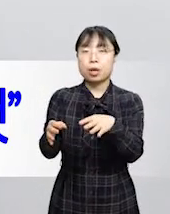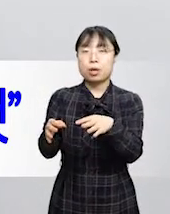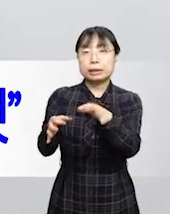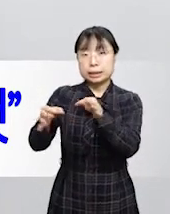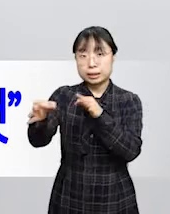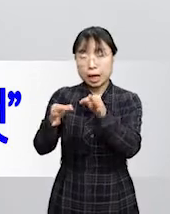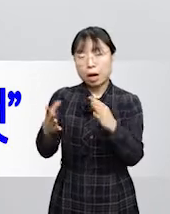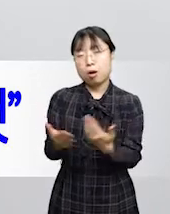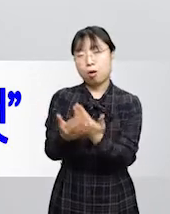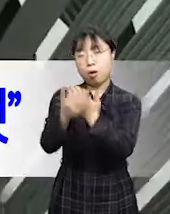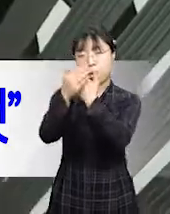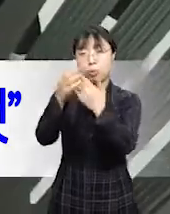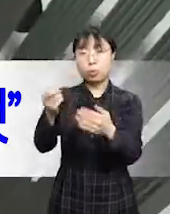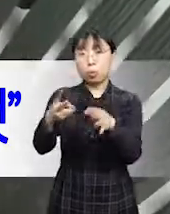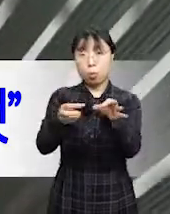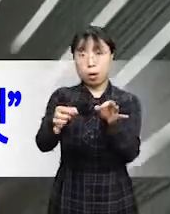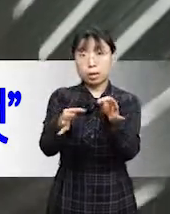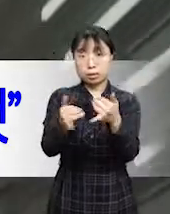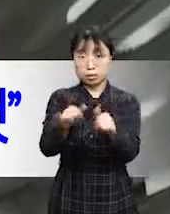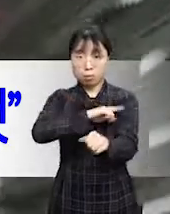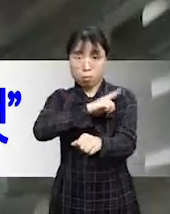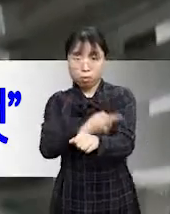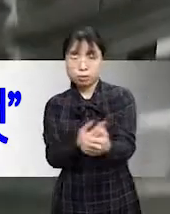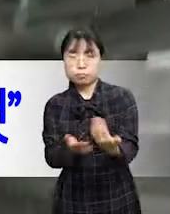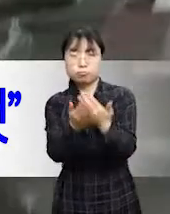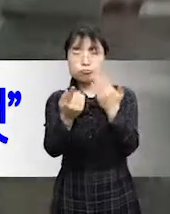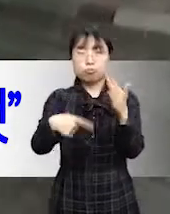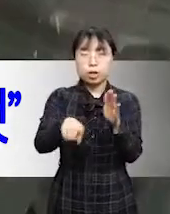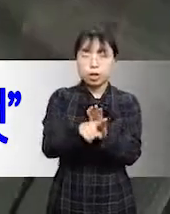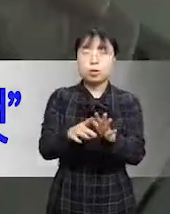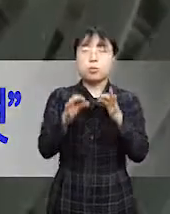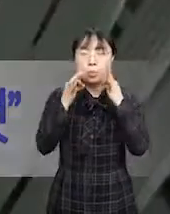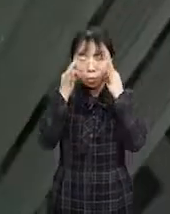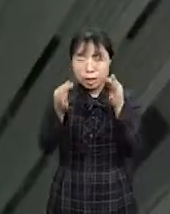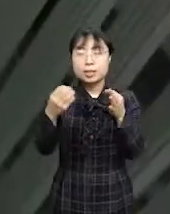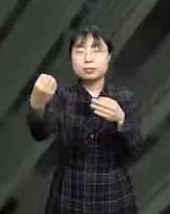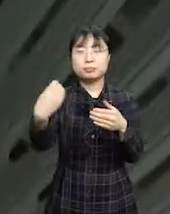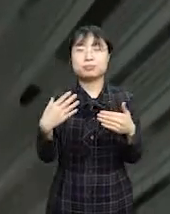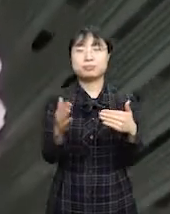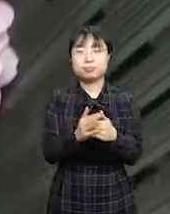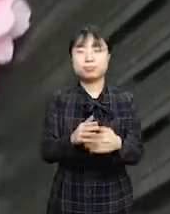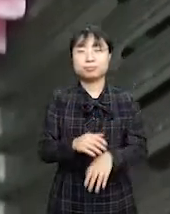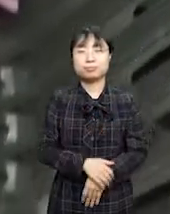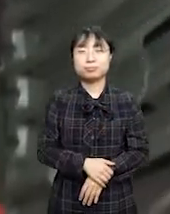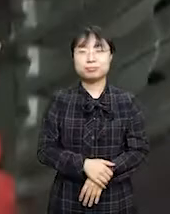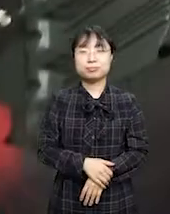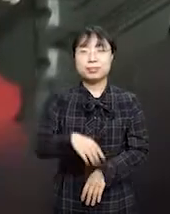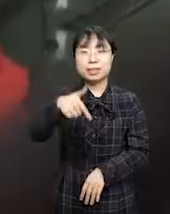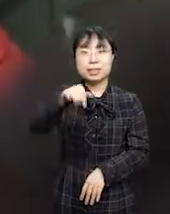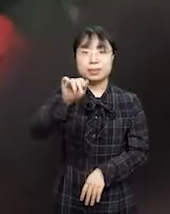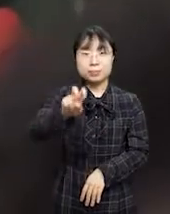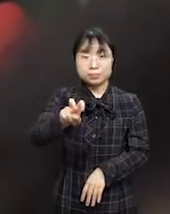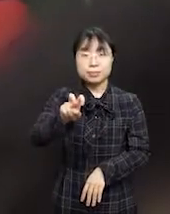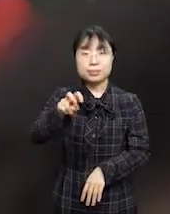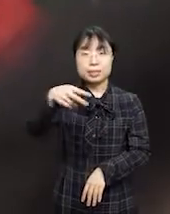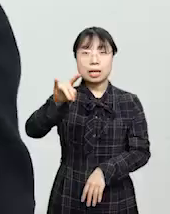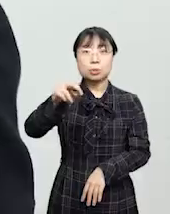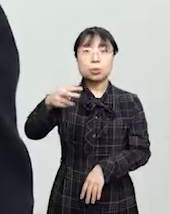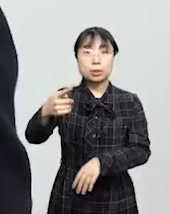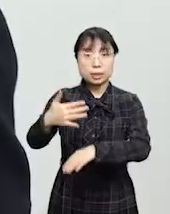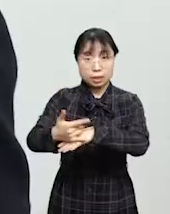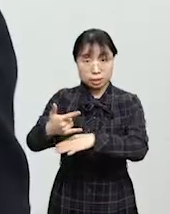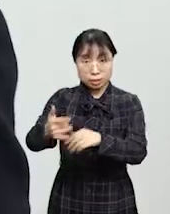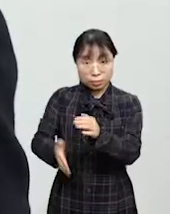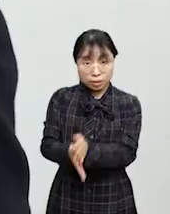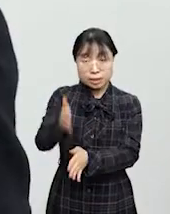강화와 상인들의 권익 신장을 위해 최선을 다하겠다고 포부를 밝혔습니다. 김상돈 의왕시장은 코로나19로 인한